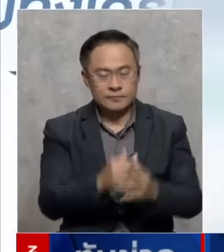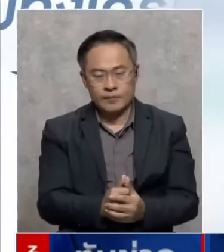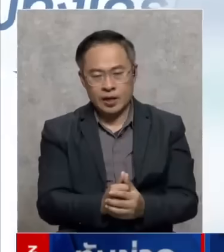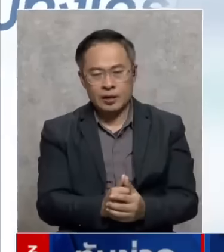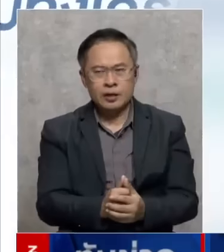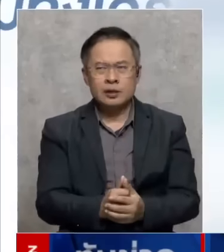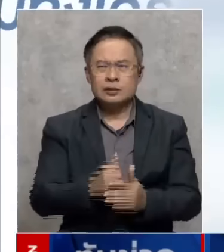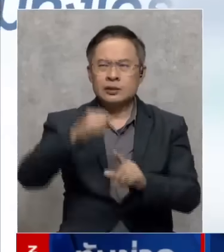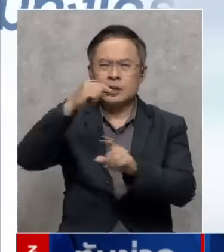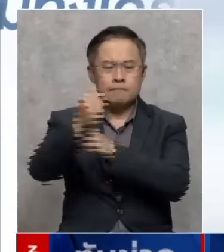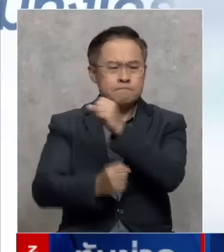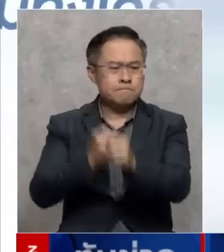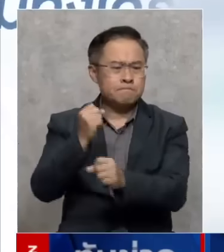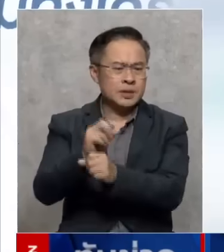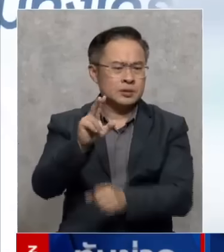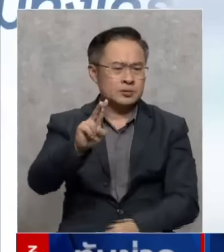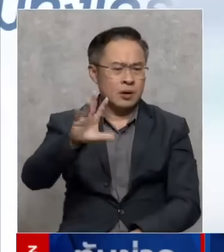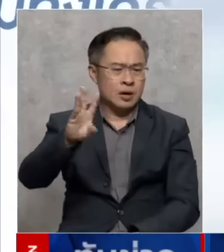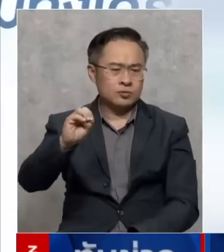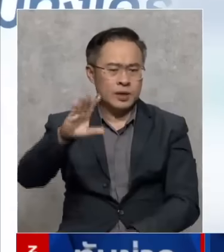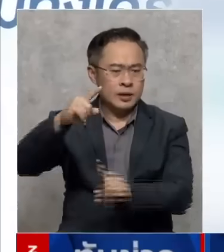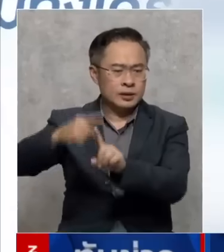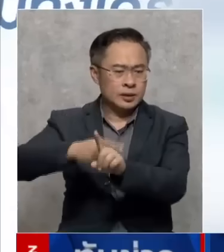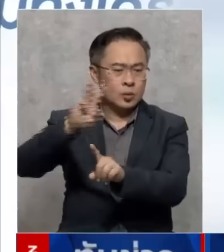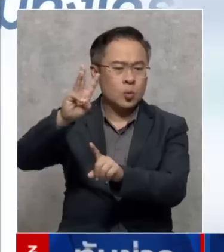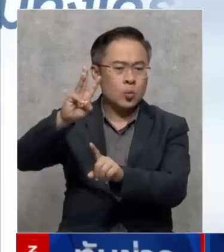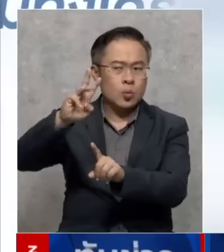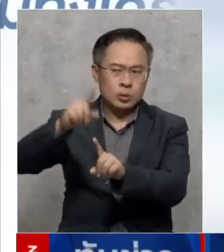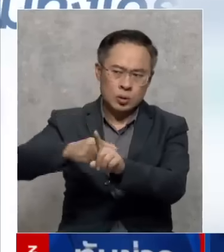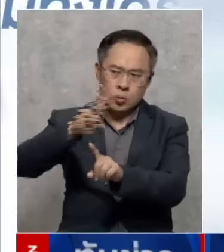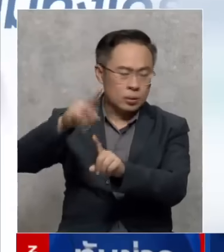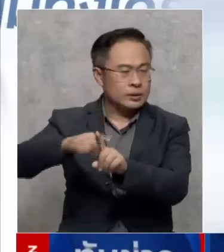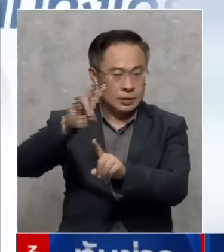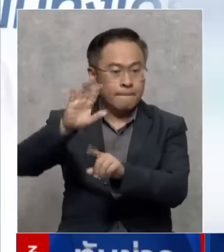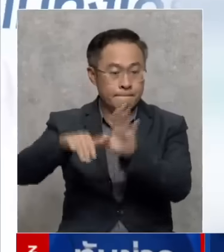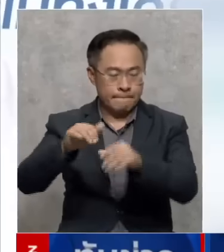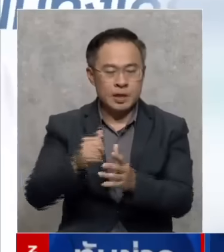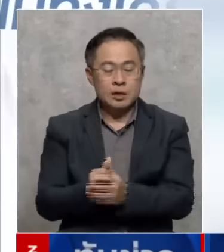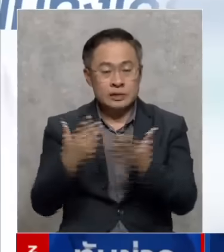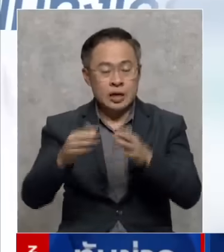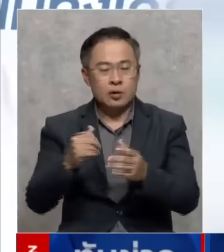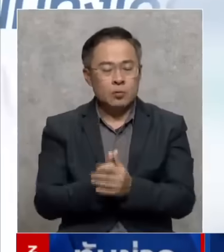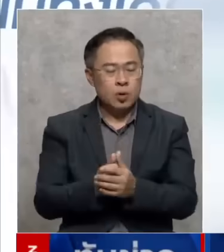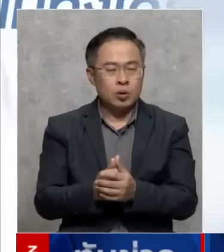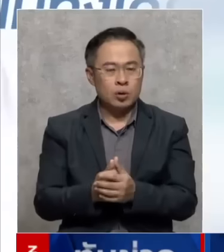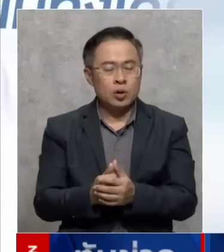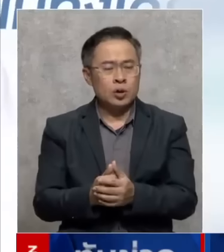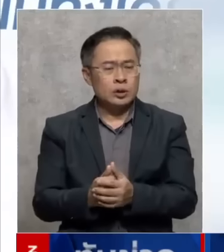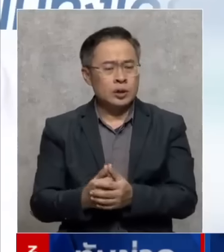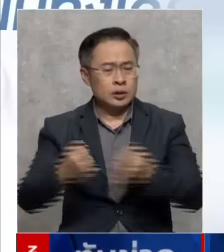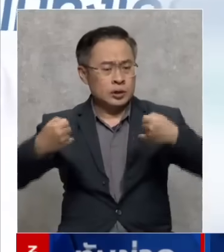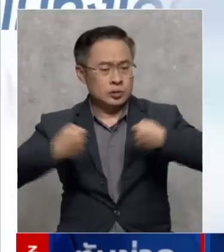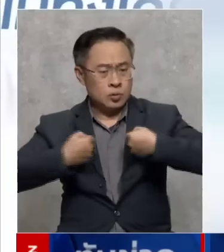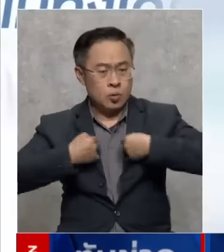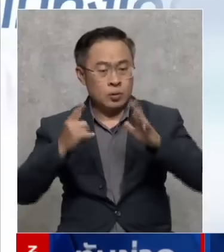มันเกิดขึ้นตั้งแต่ช่วงกลางปี 65แล้วแล้วหลังจากนั้นเนี่ยตัวเขาได้รับโทรศัพท์จากเจ้าของยาเสพติดอยากจะให้ตัวเขาเนี่ย